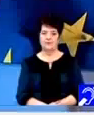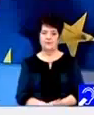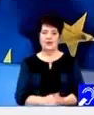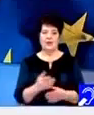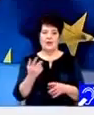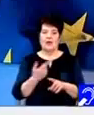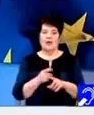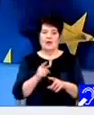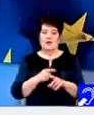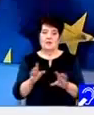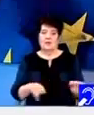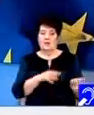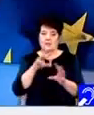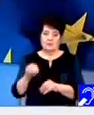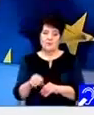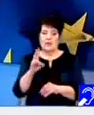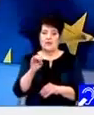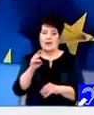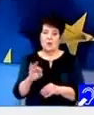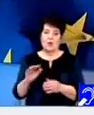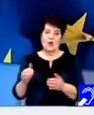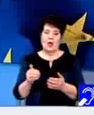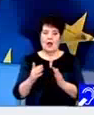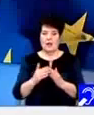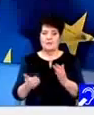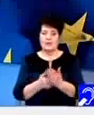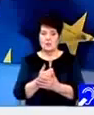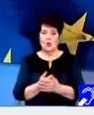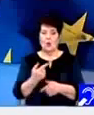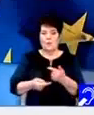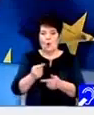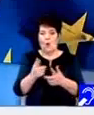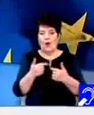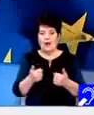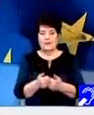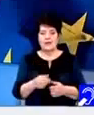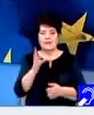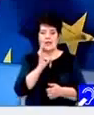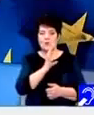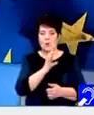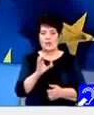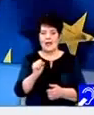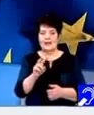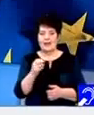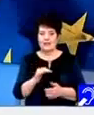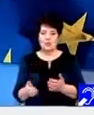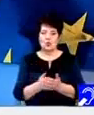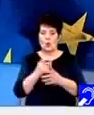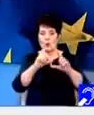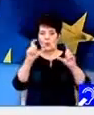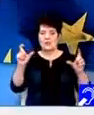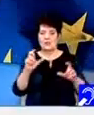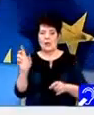NATO se mută în casă nouă. Astăzi a început complicatul proces prin care angajații organizației nord-atlantice se vor muta în noul sediu